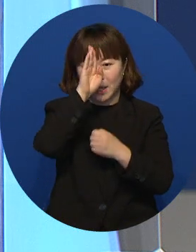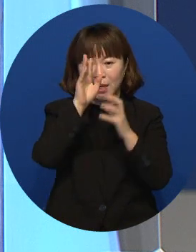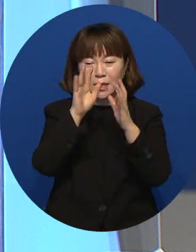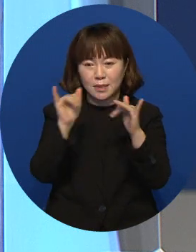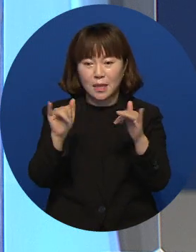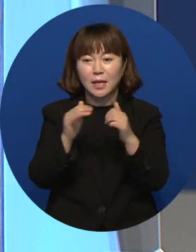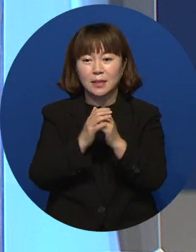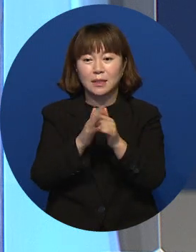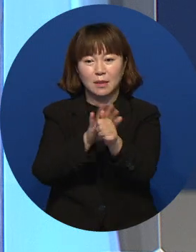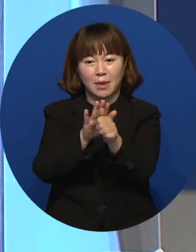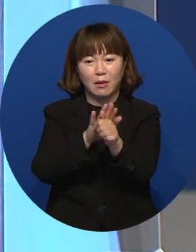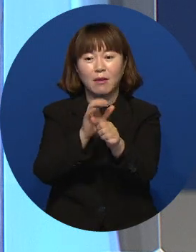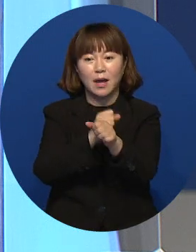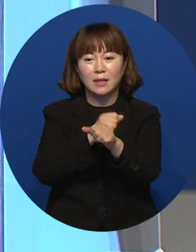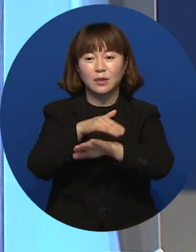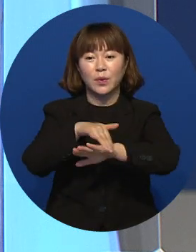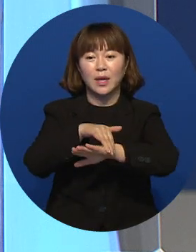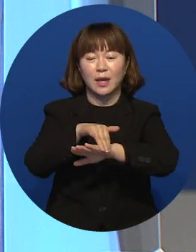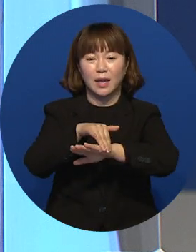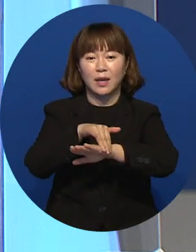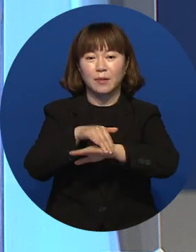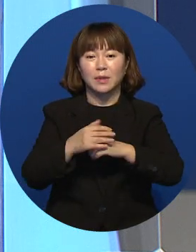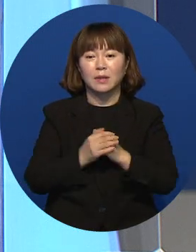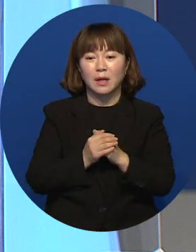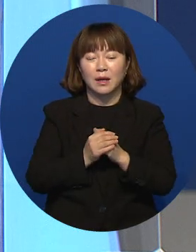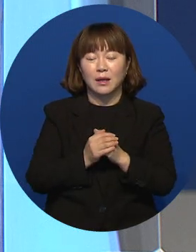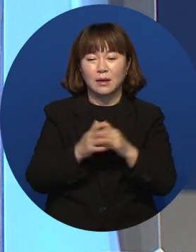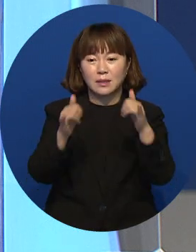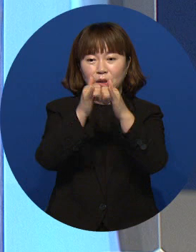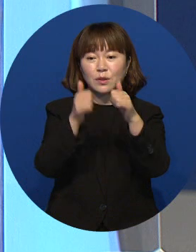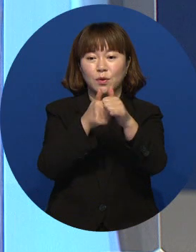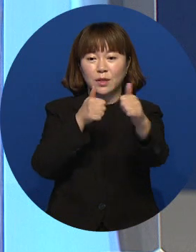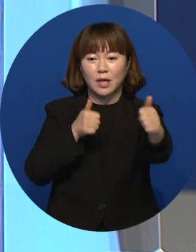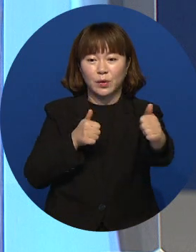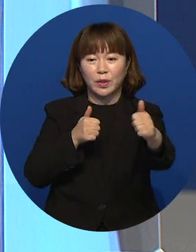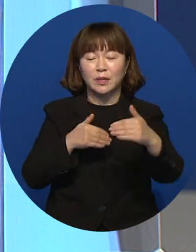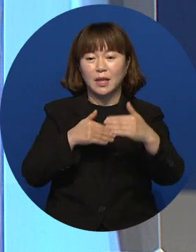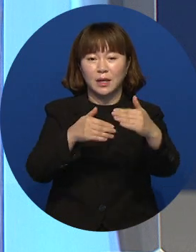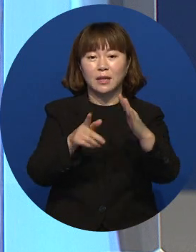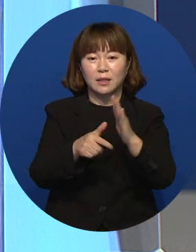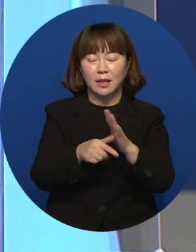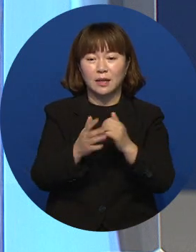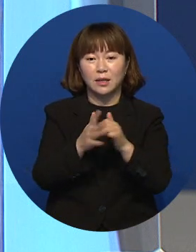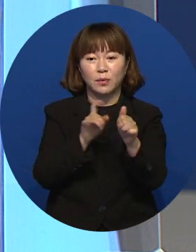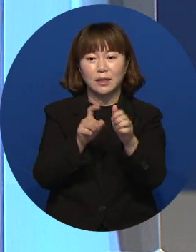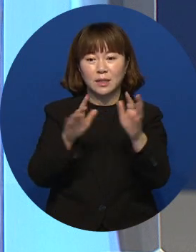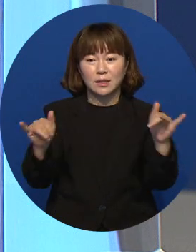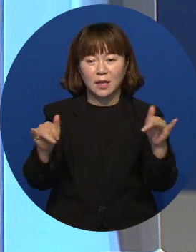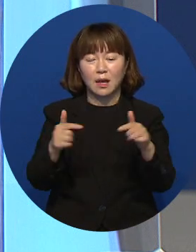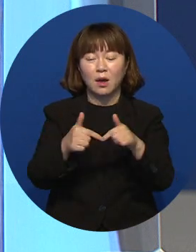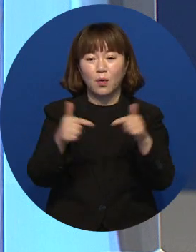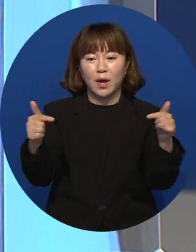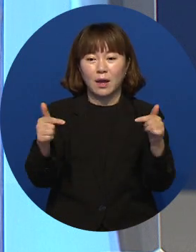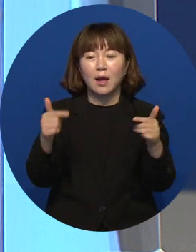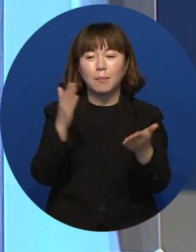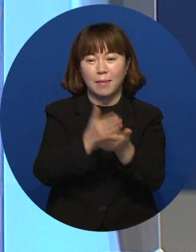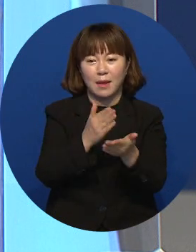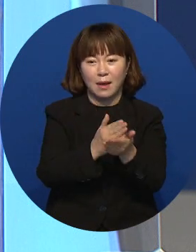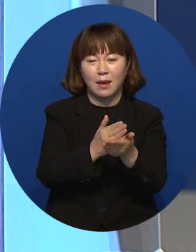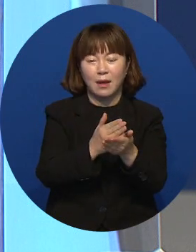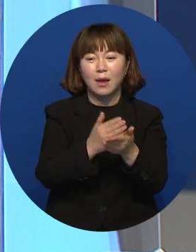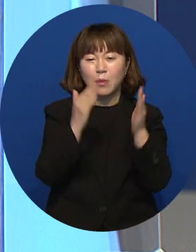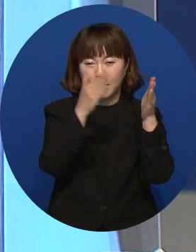방역 전략 을 의미합니다 예 그동안 사회적 거리두기 단계에서는 확진 자 확산 억제를 보편적 규제를 했는데